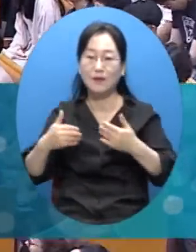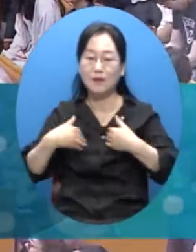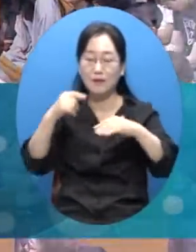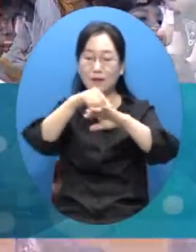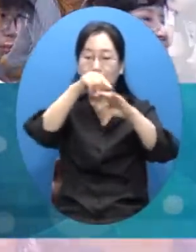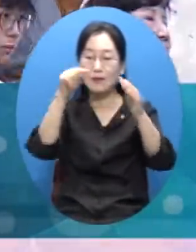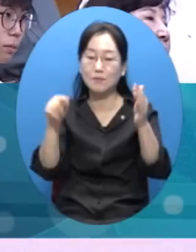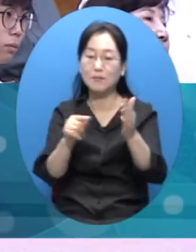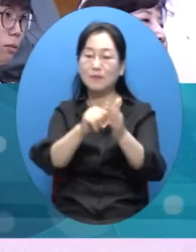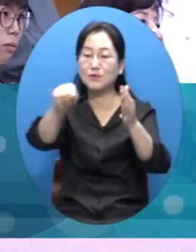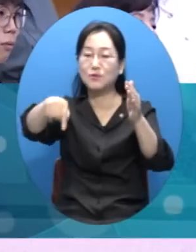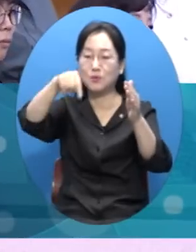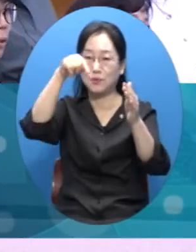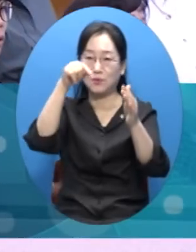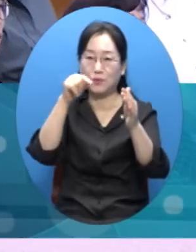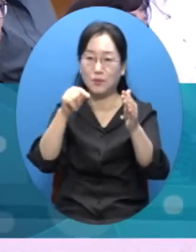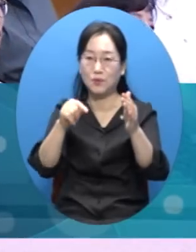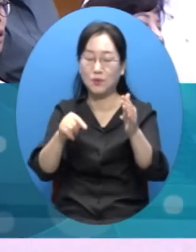내